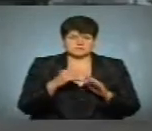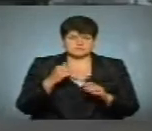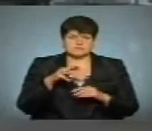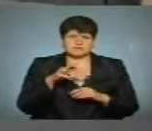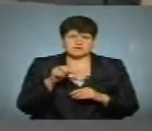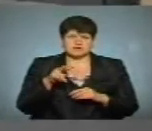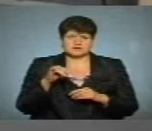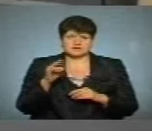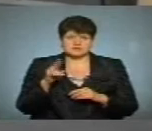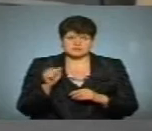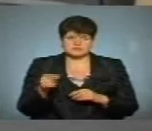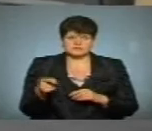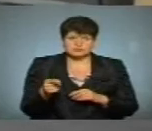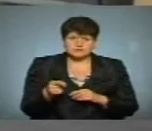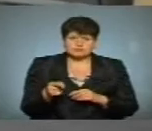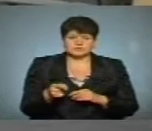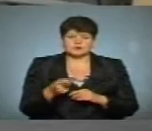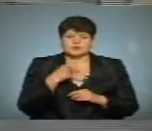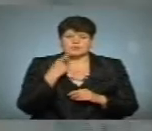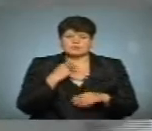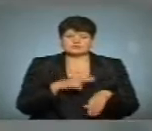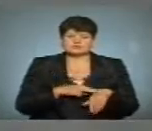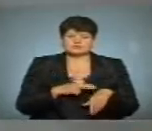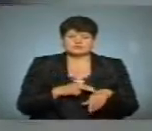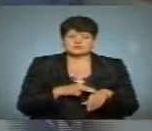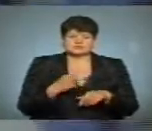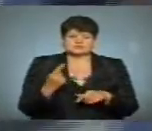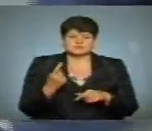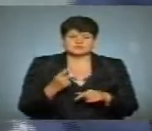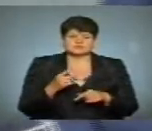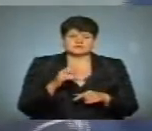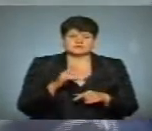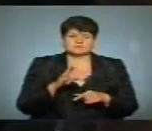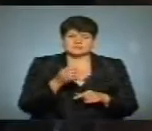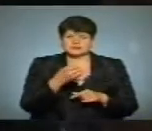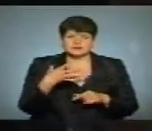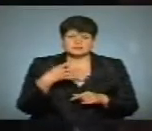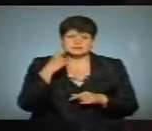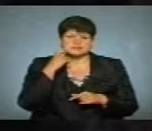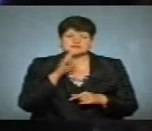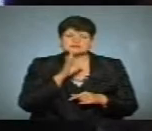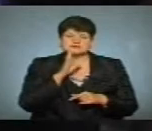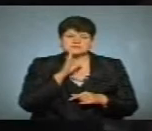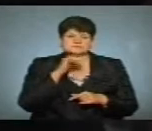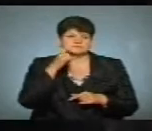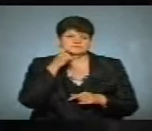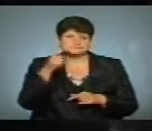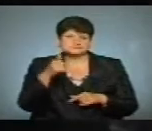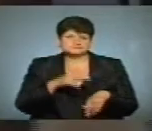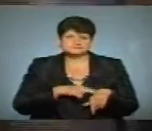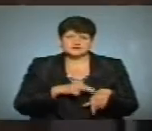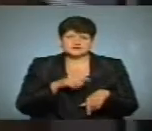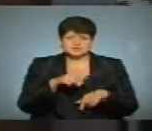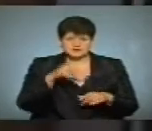Малишка в Тернополі. За словами речниці патрульної поліції області Катерини Басалиги, 15-річна дівчина повідомила патрульним, що її